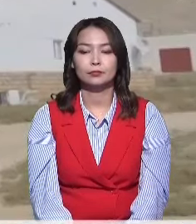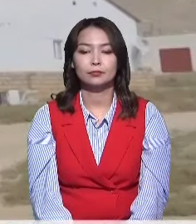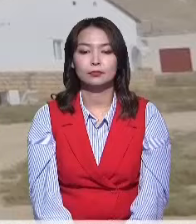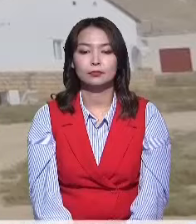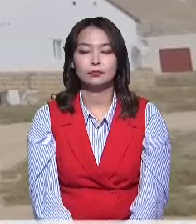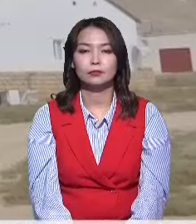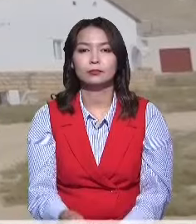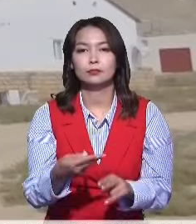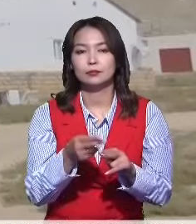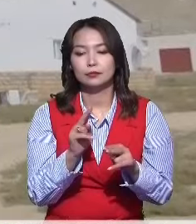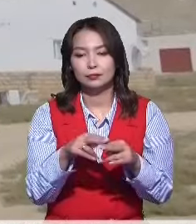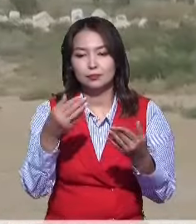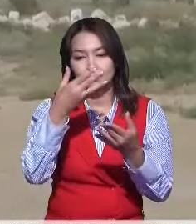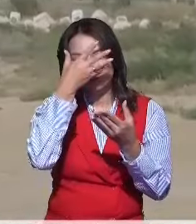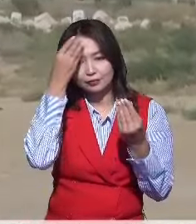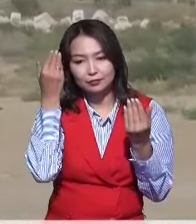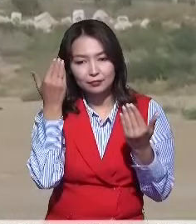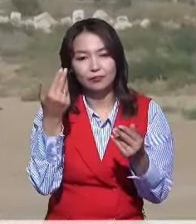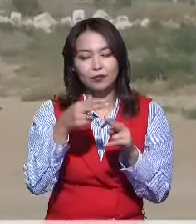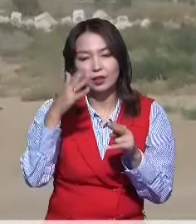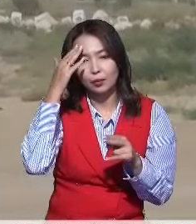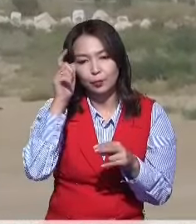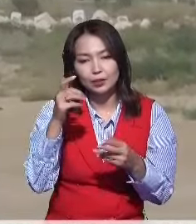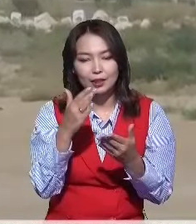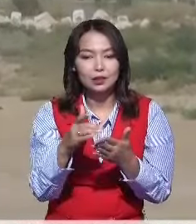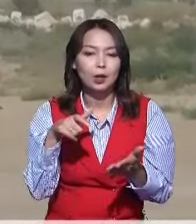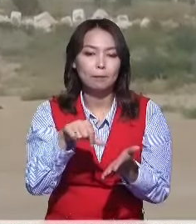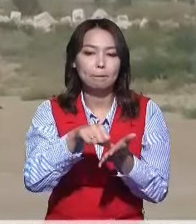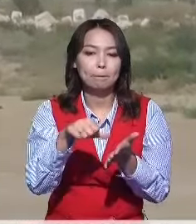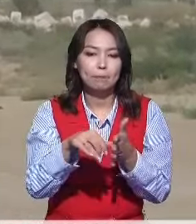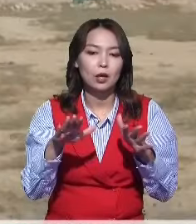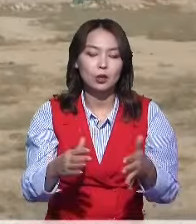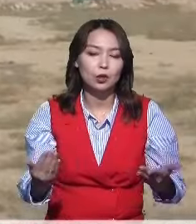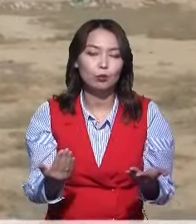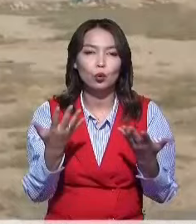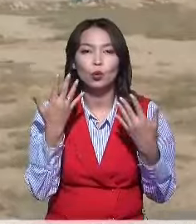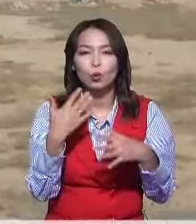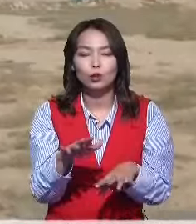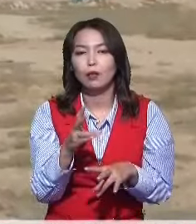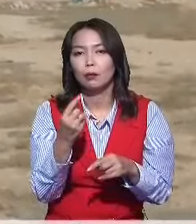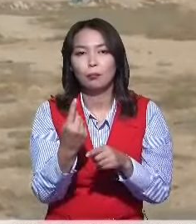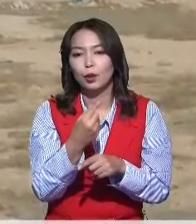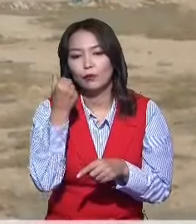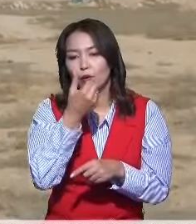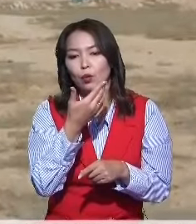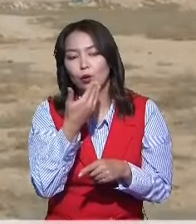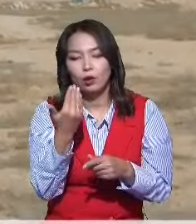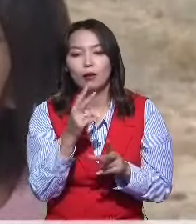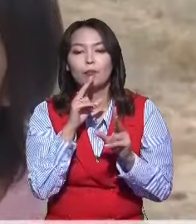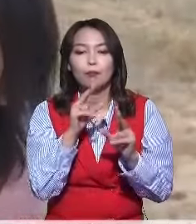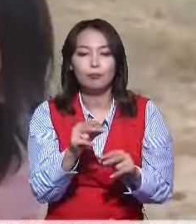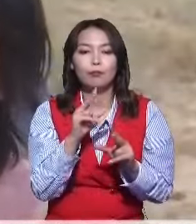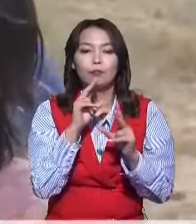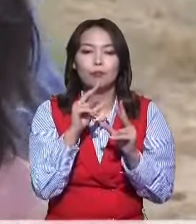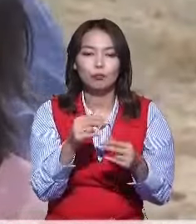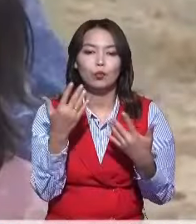Это место словно забыто чиновниками. Асфальтированных дорог местные жители ждут уже не первый год. Но своих обещаний чиновники